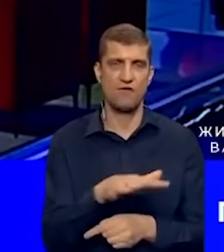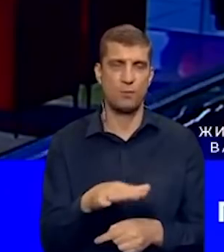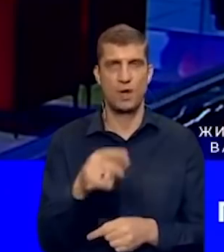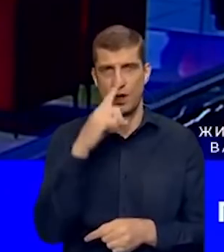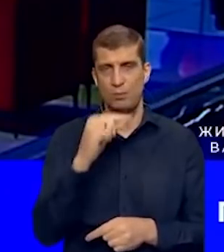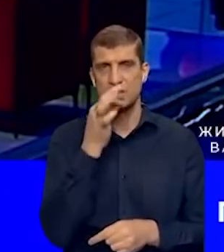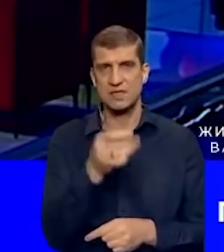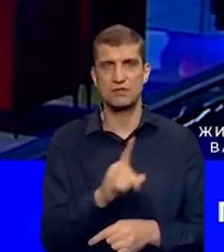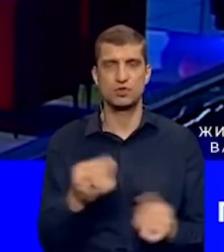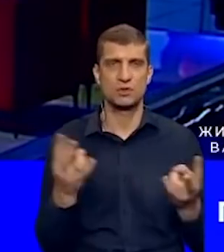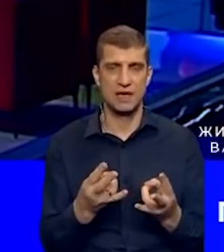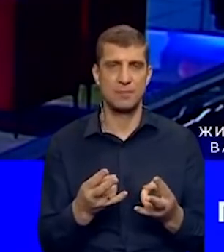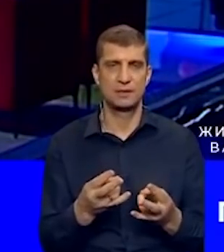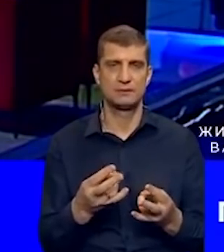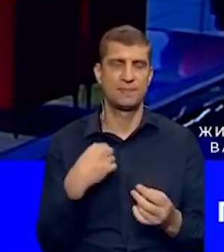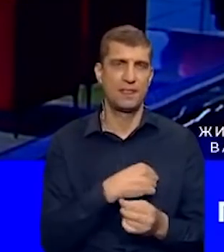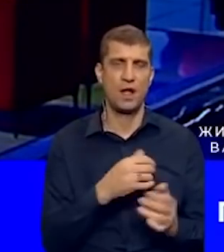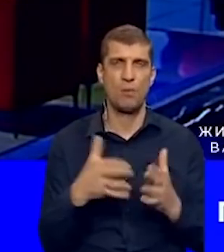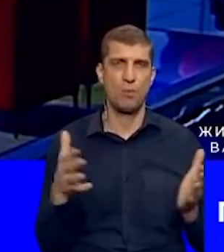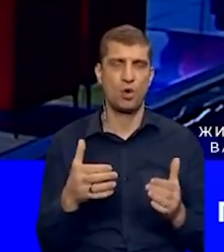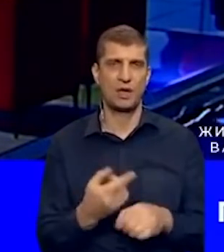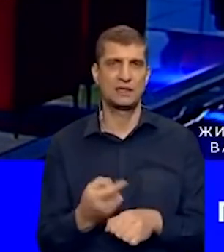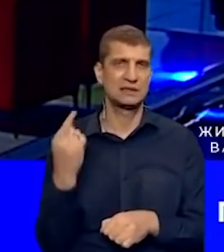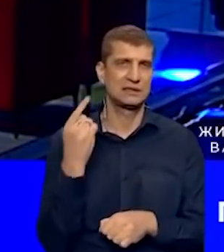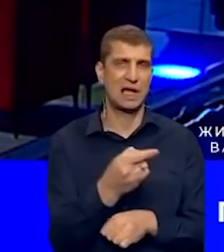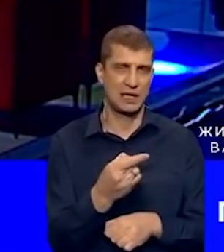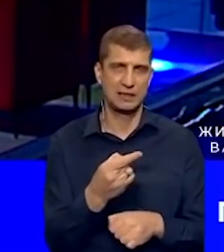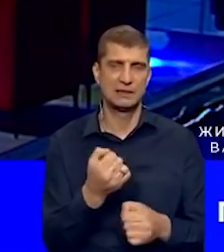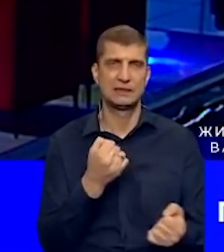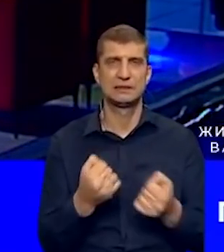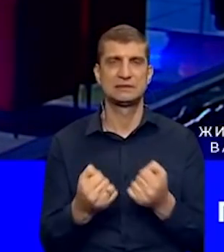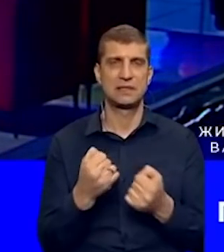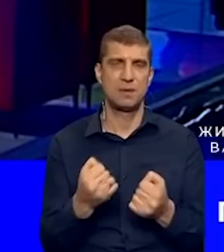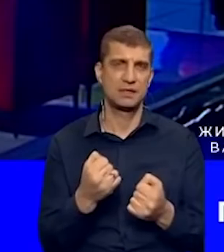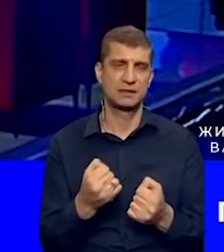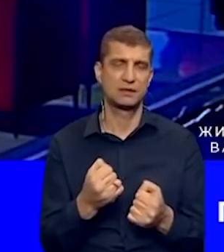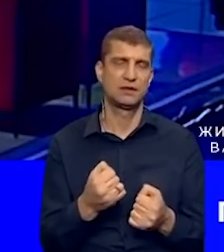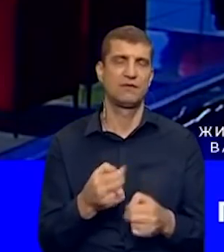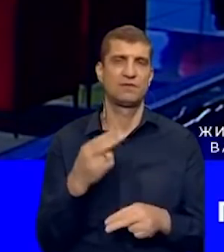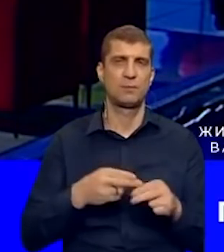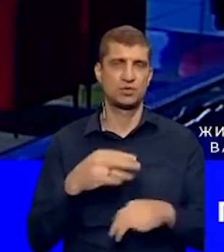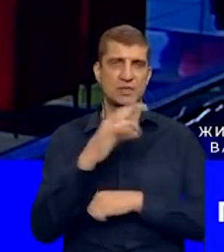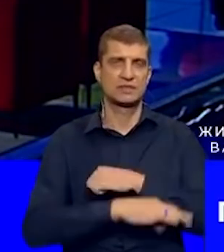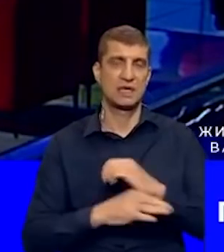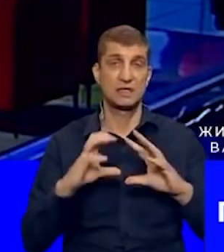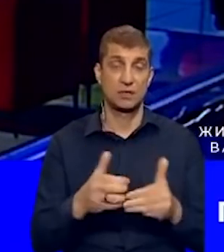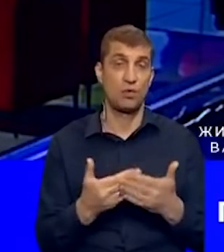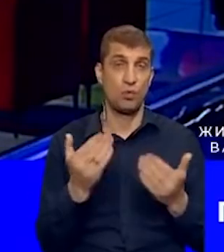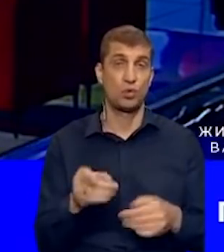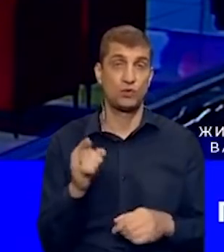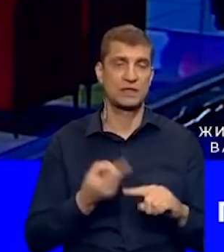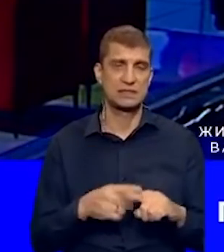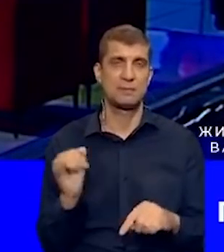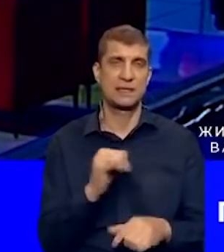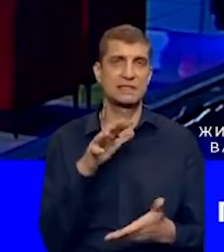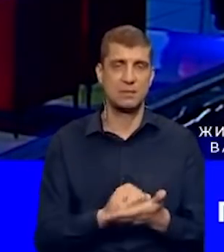що треба їх якомога далі тримати в напруженні західний світ. От вони цим і займаються.